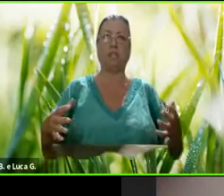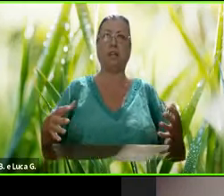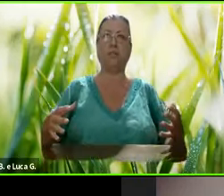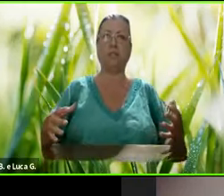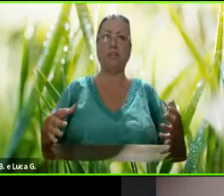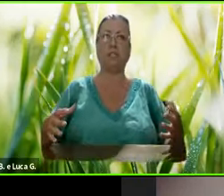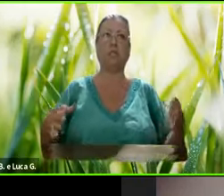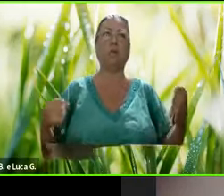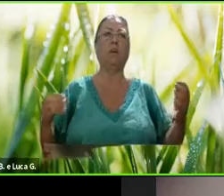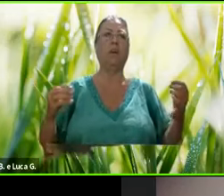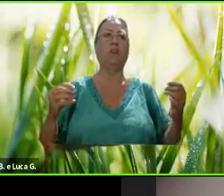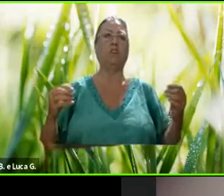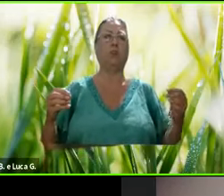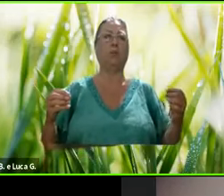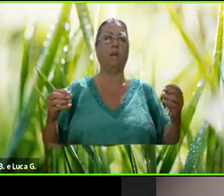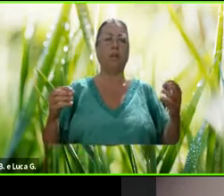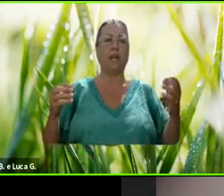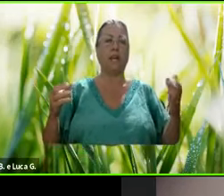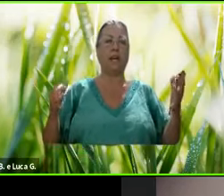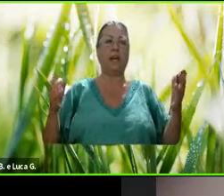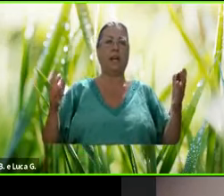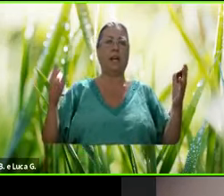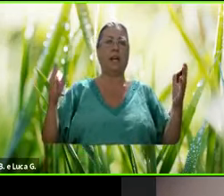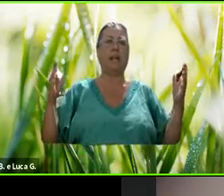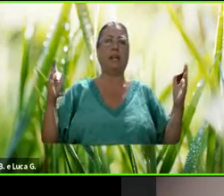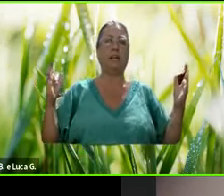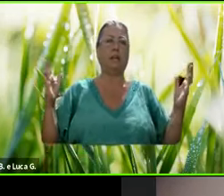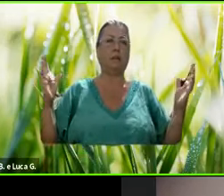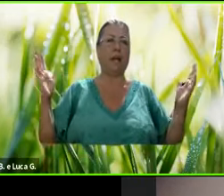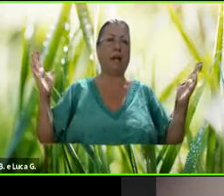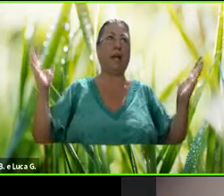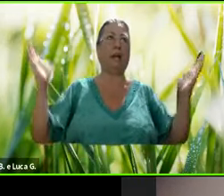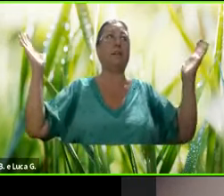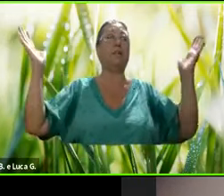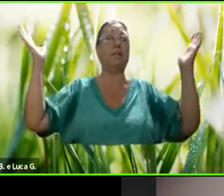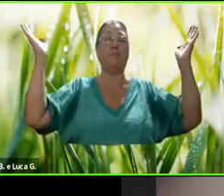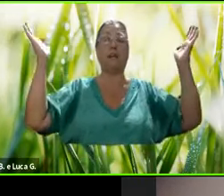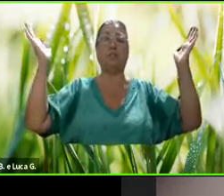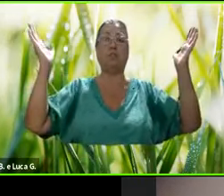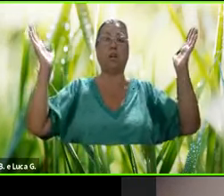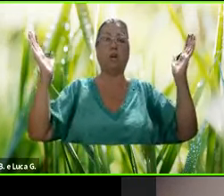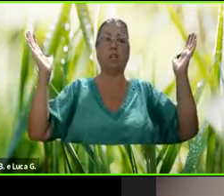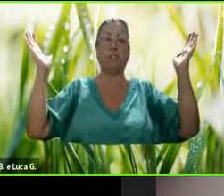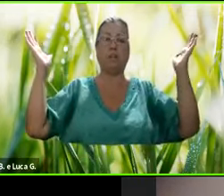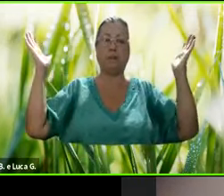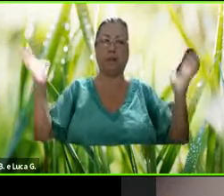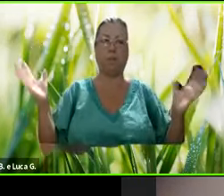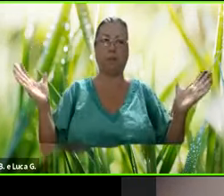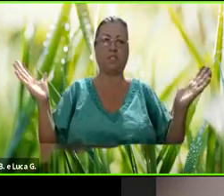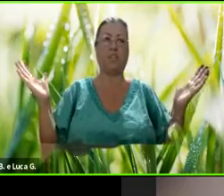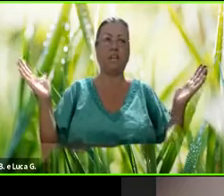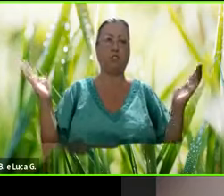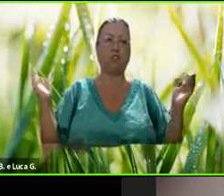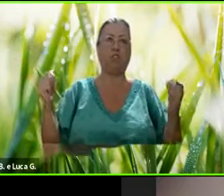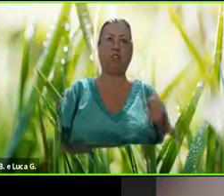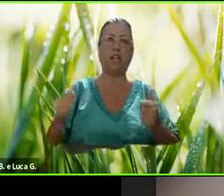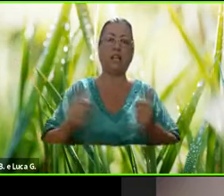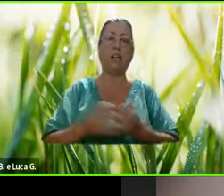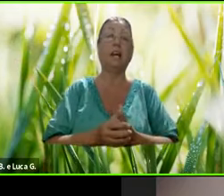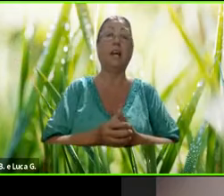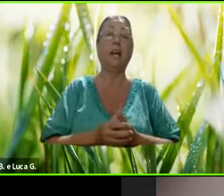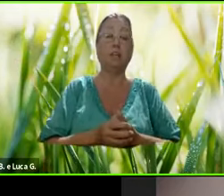suo sostegno fisico, c'è quello che attiva le vibrazioni cosmiche perché possa